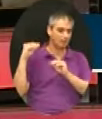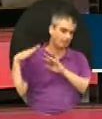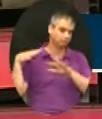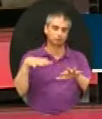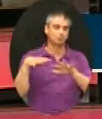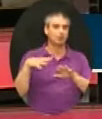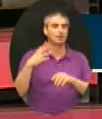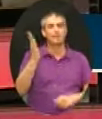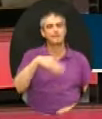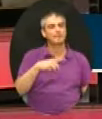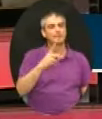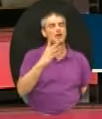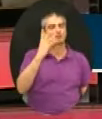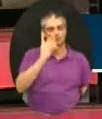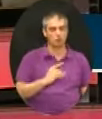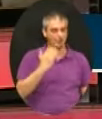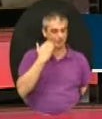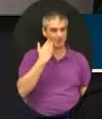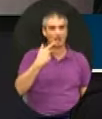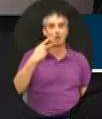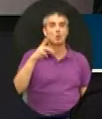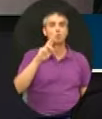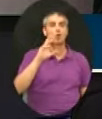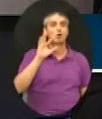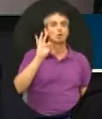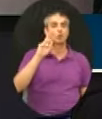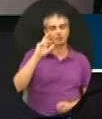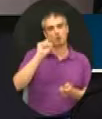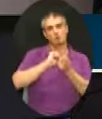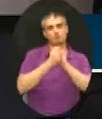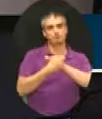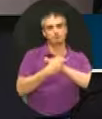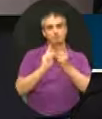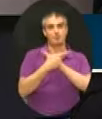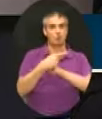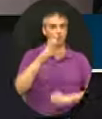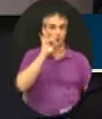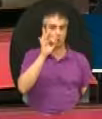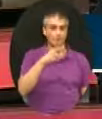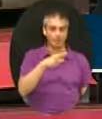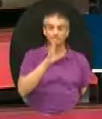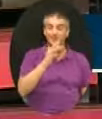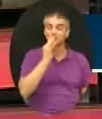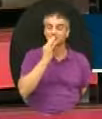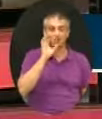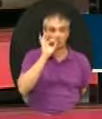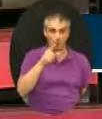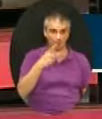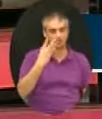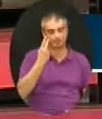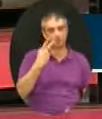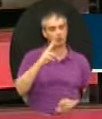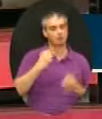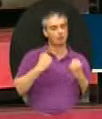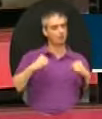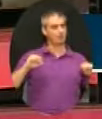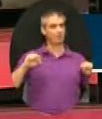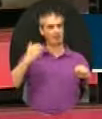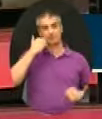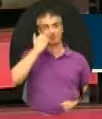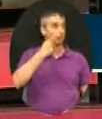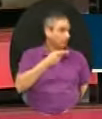של פורטוריקנים דווקא לפלורידה על חשבון קובנים. אגב, גם הצעירים הקובנים הרבה יותר ליברליים מהמבוגרים